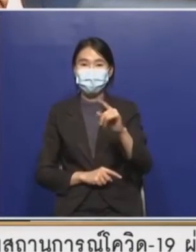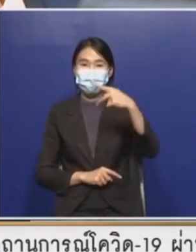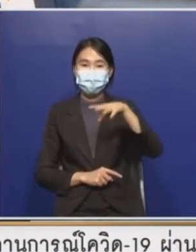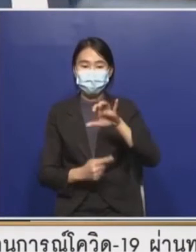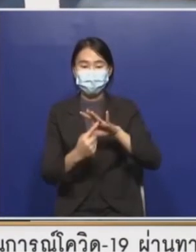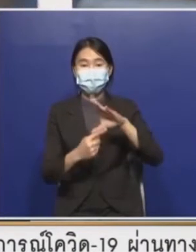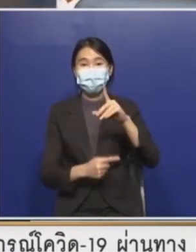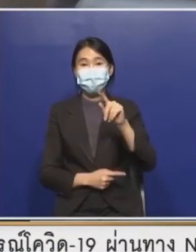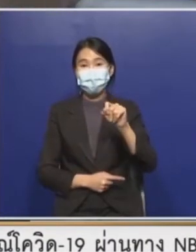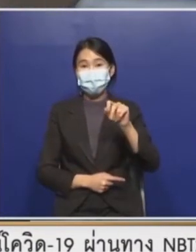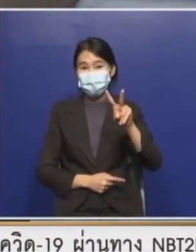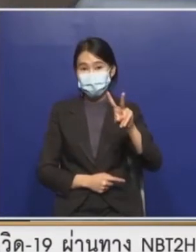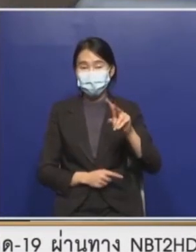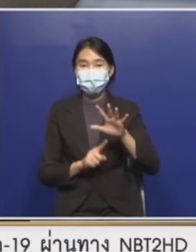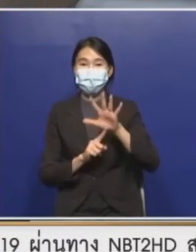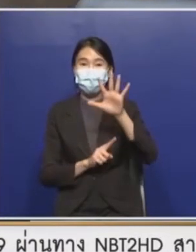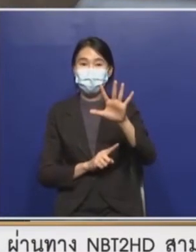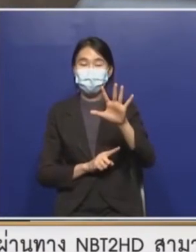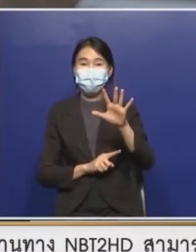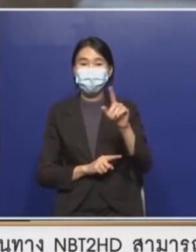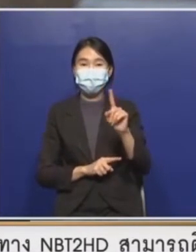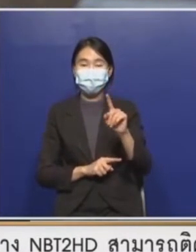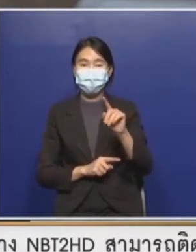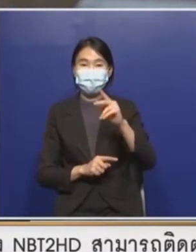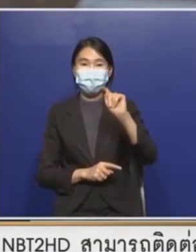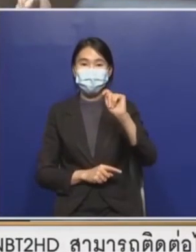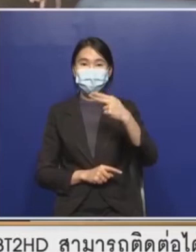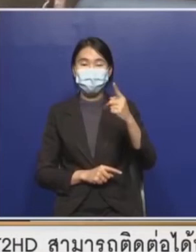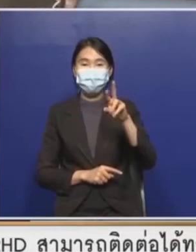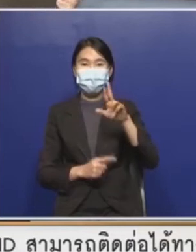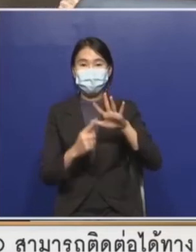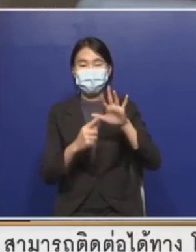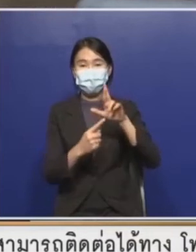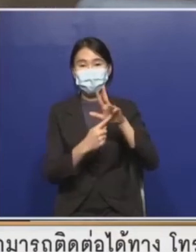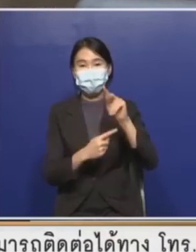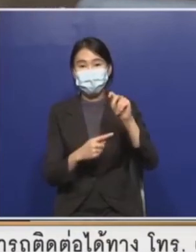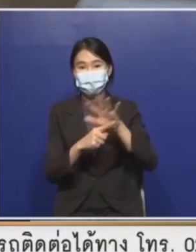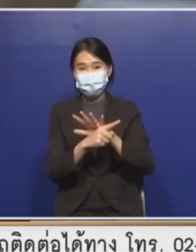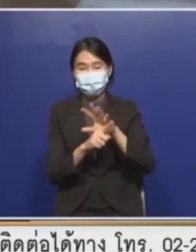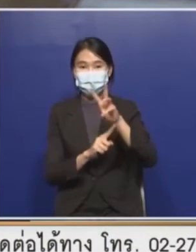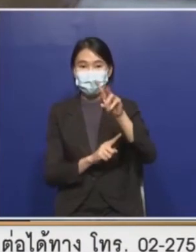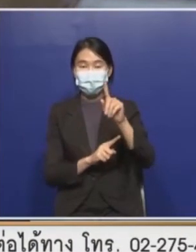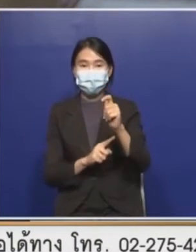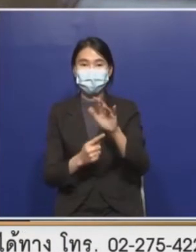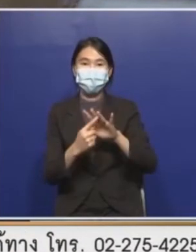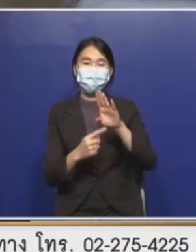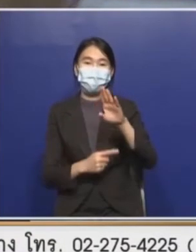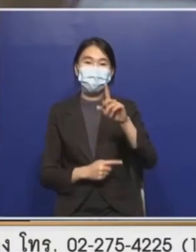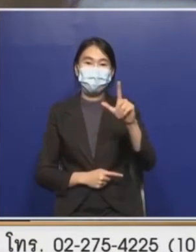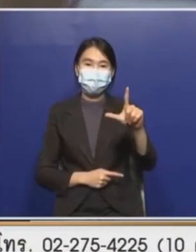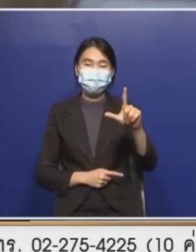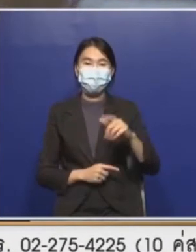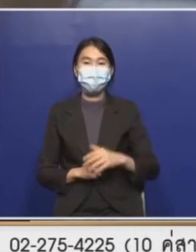ษเชื้อเมืองพาน 5. นางสาวธีรรัตน์สำเด็จวณิช 6. นายอุบลศักดิ์บัวหลวงง